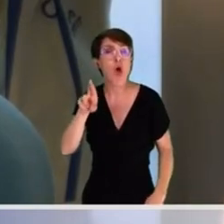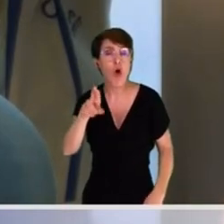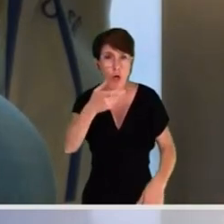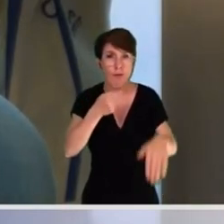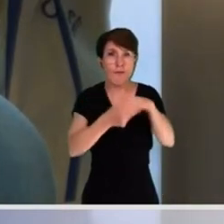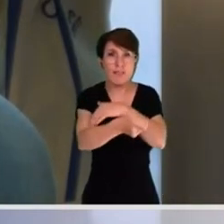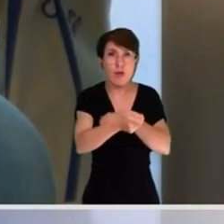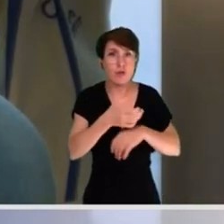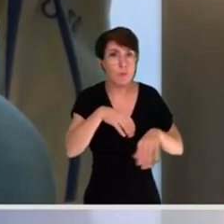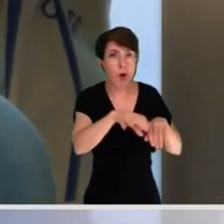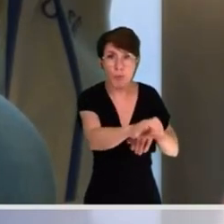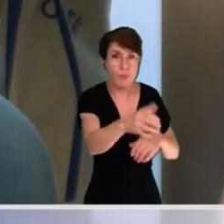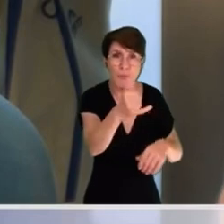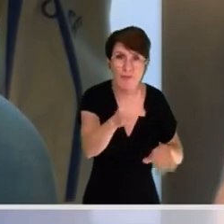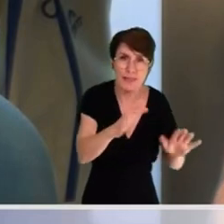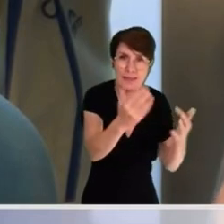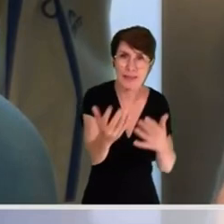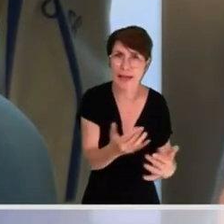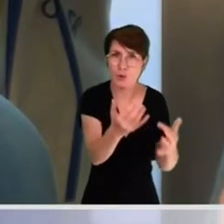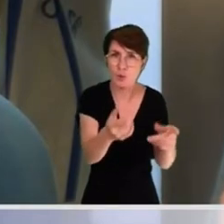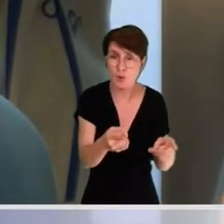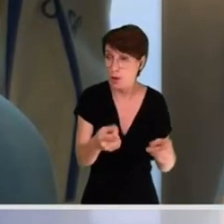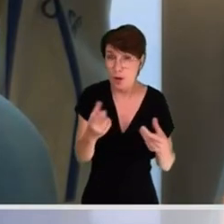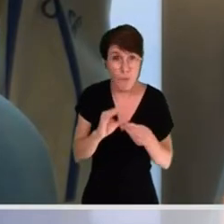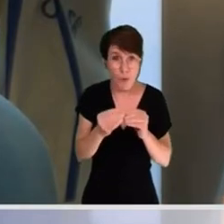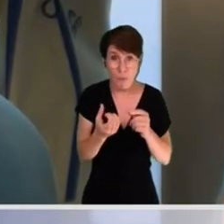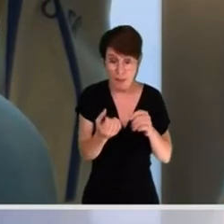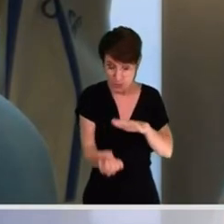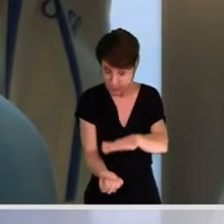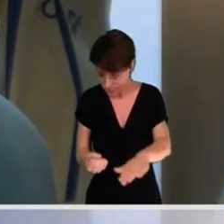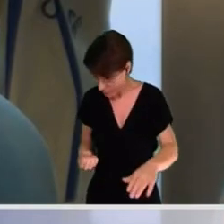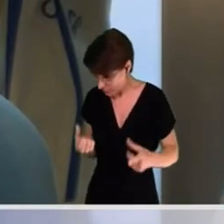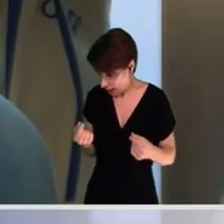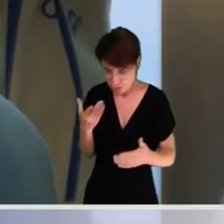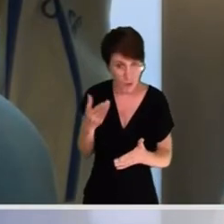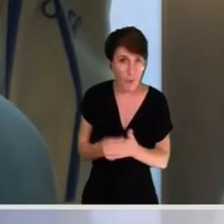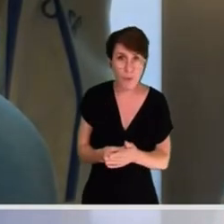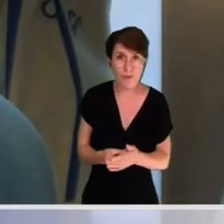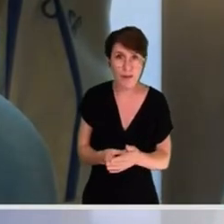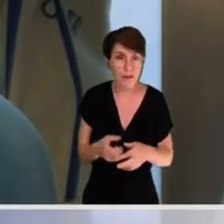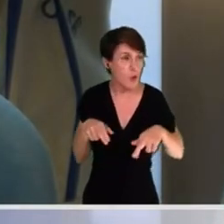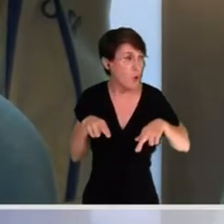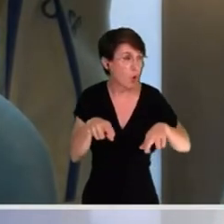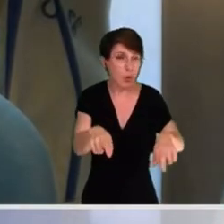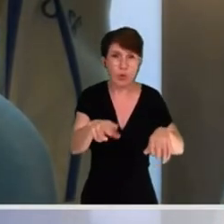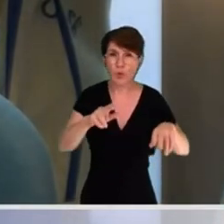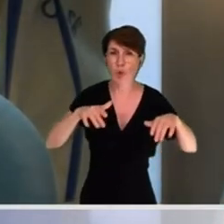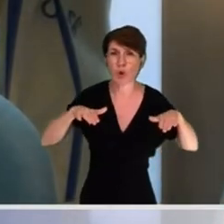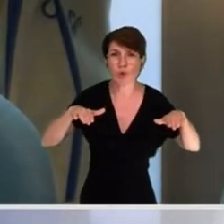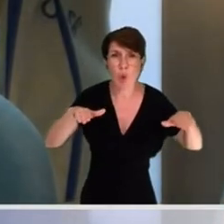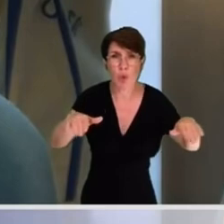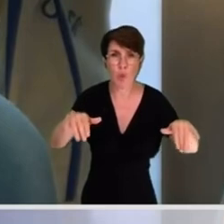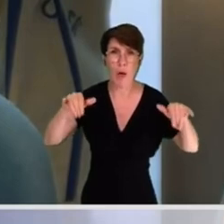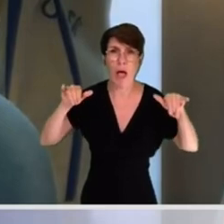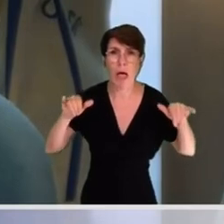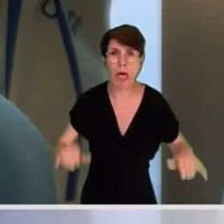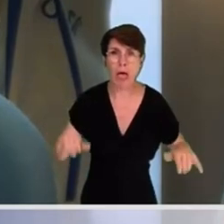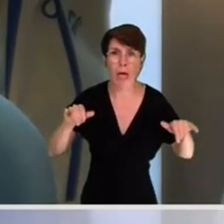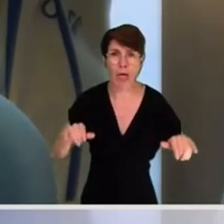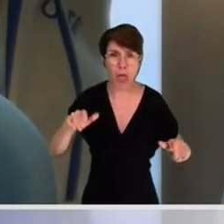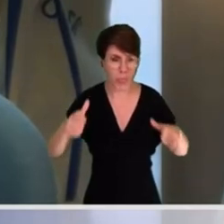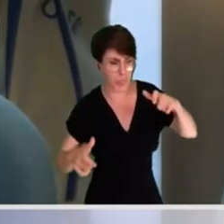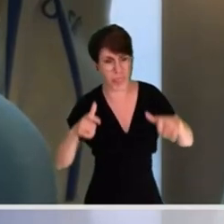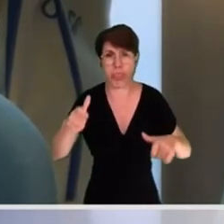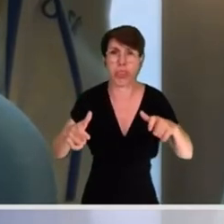complètement bouclé. Il y a plus d'argent pour la voirie, les trottoirs qui sont dans un état lamentable pour nos personnes âgées et